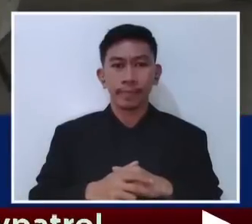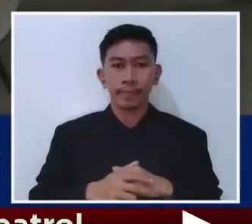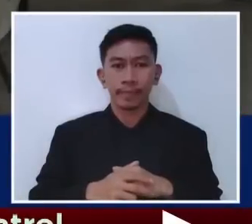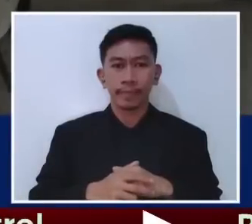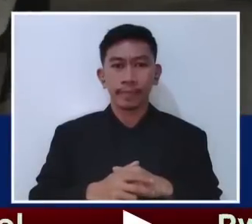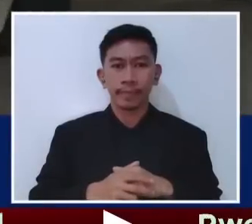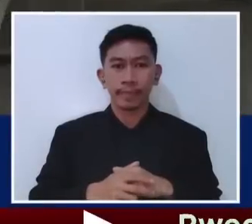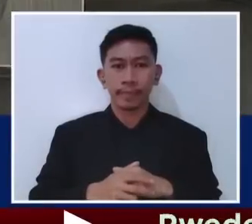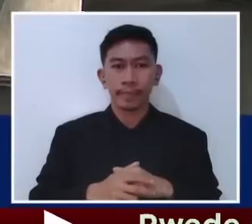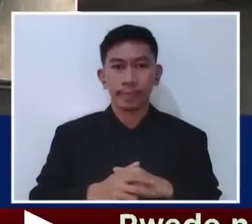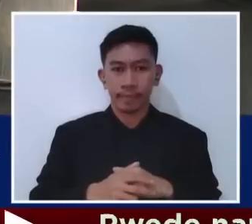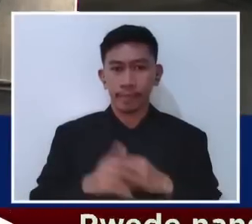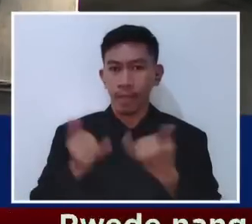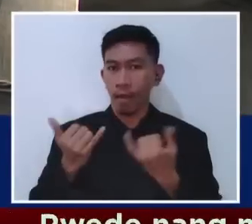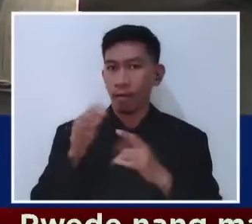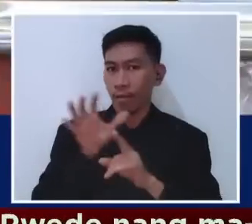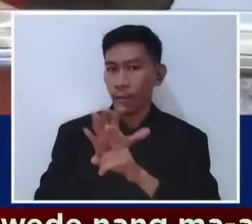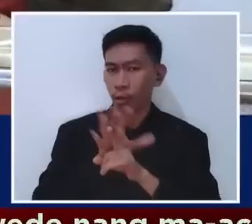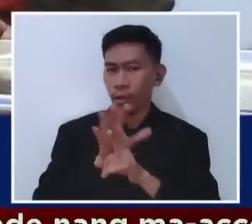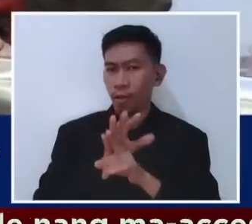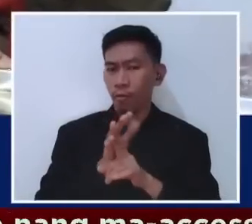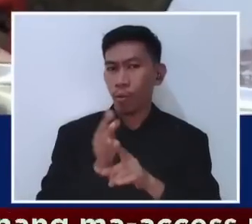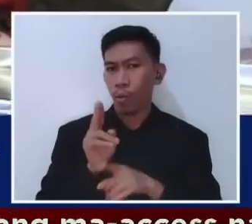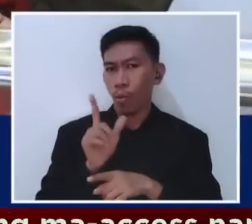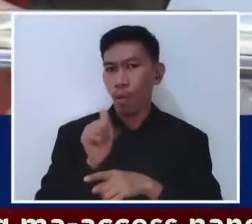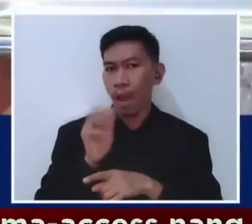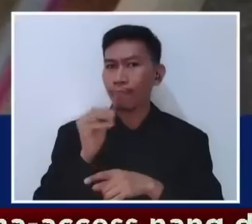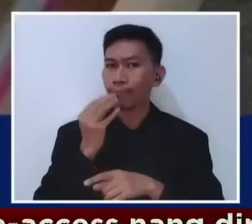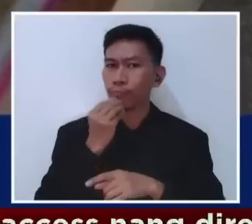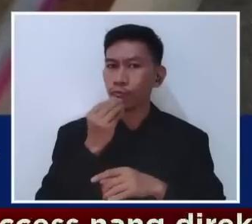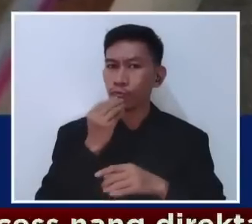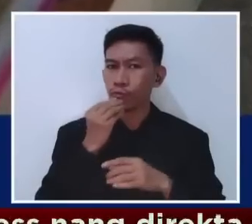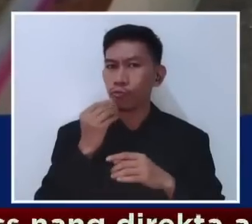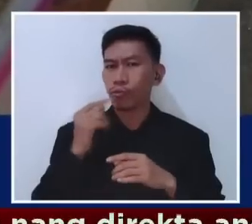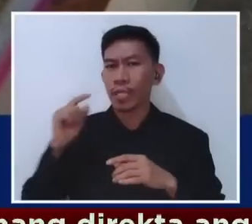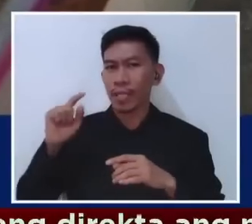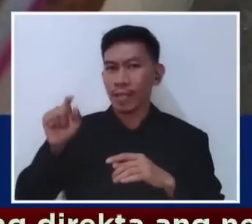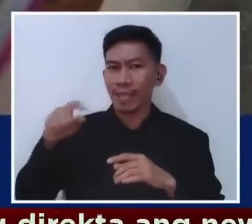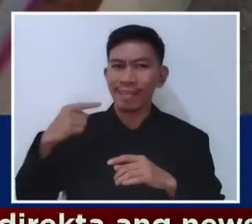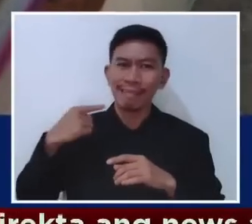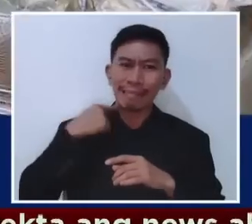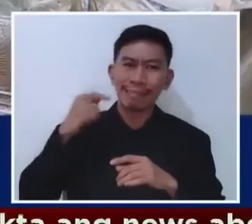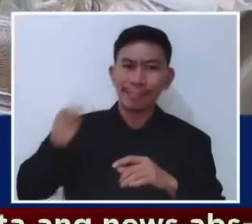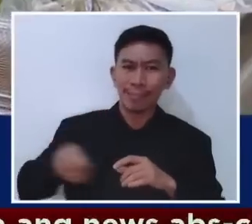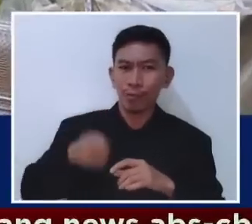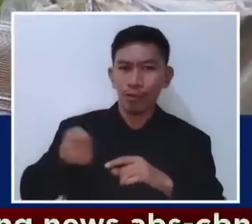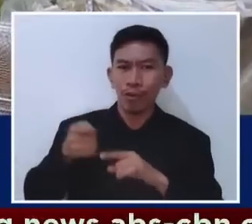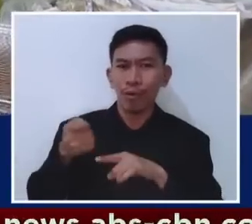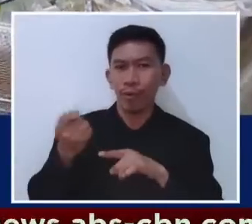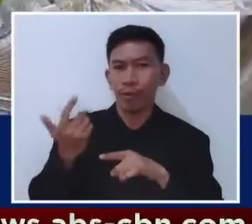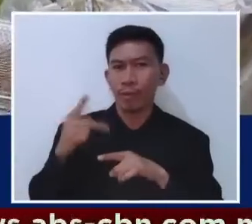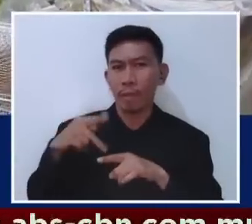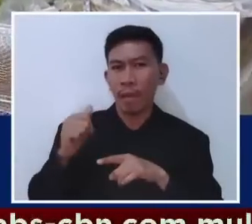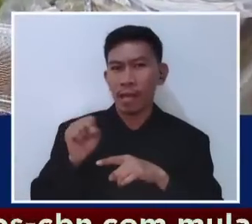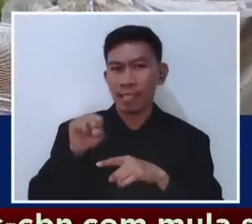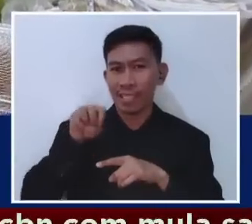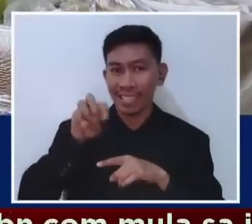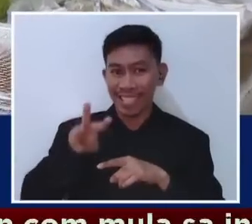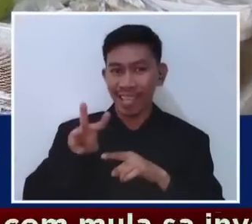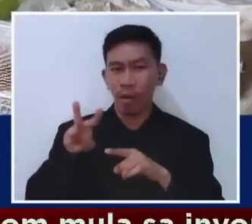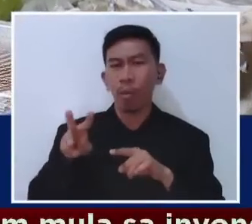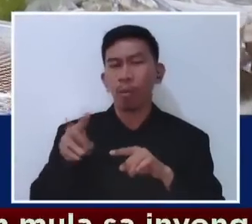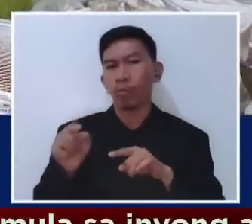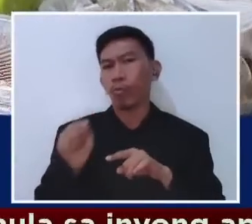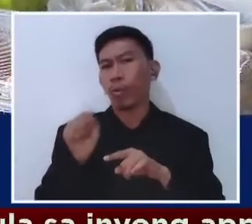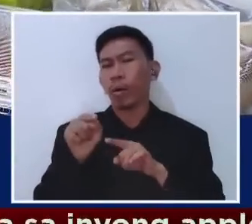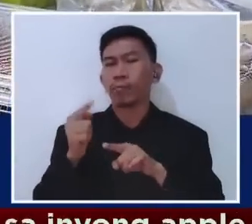Mabenta ang mga ulam gaya ng lechong paksiw at adobong baboy sa kainan ni Aling Editha. Pero aminado siyang namamahala